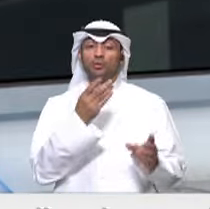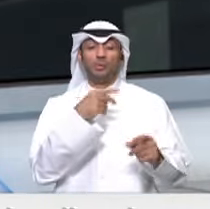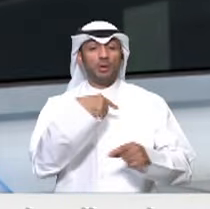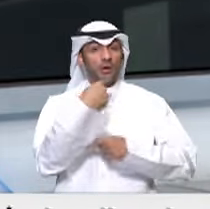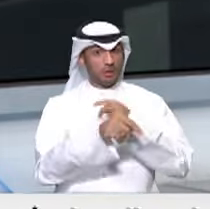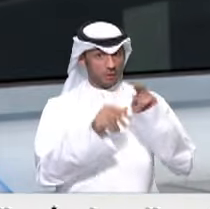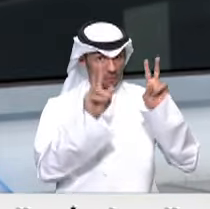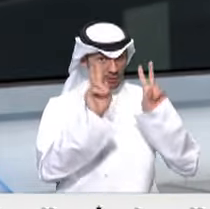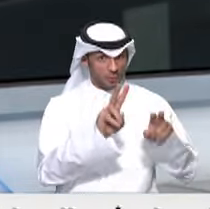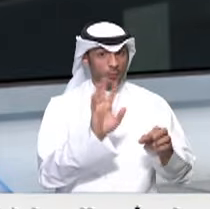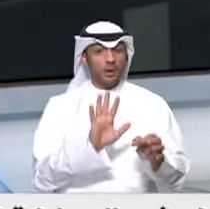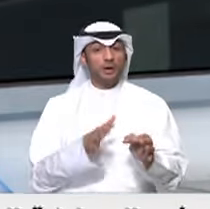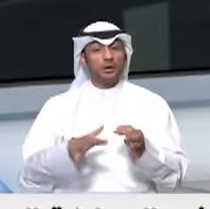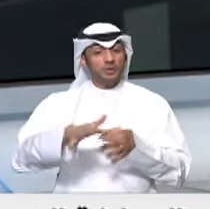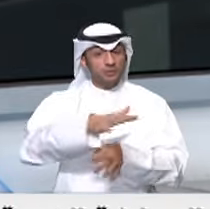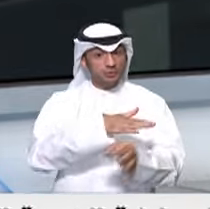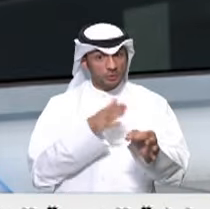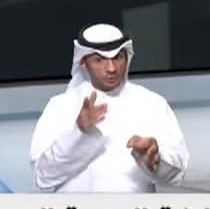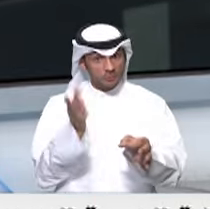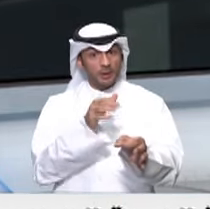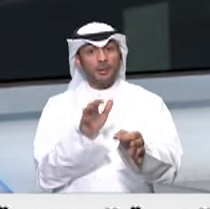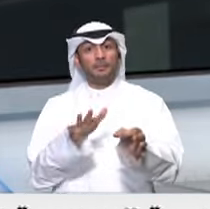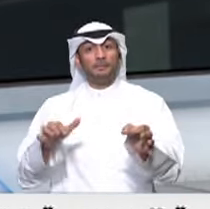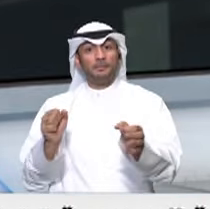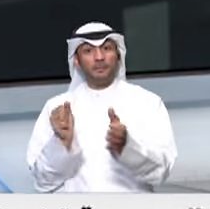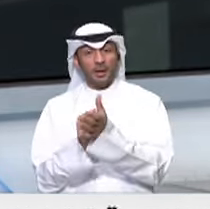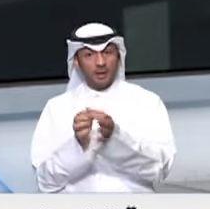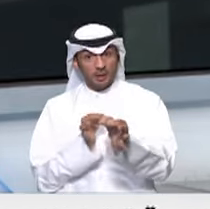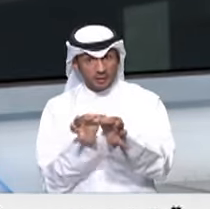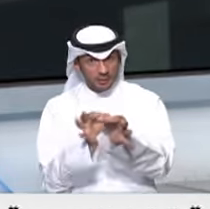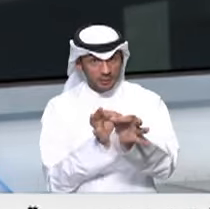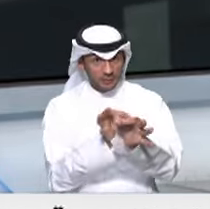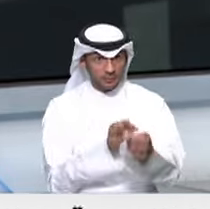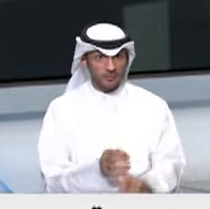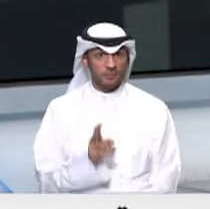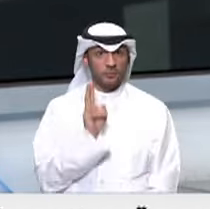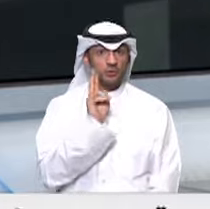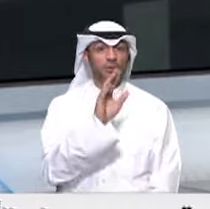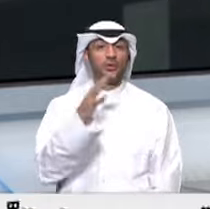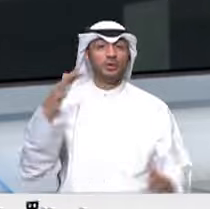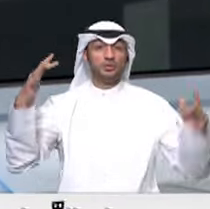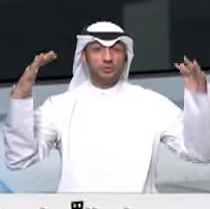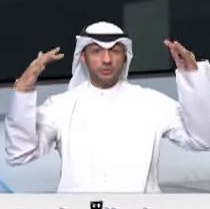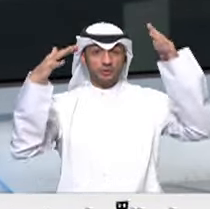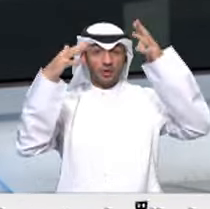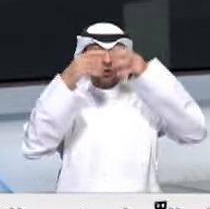المناطق الساحلية والجزر مع استمرار الرياح الجنوبية الشرقية مع تكون بعض السحب